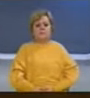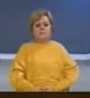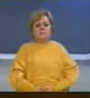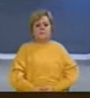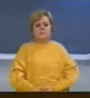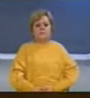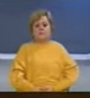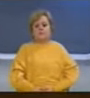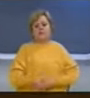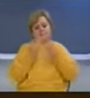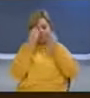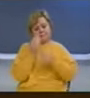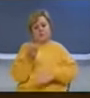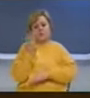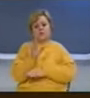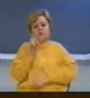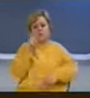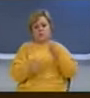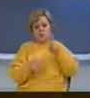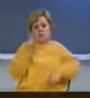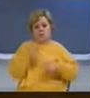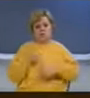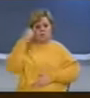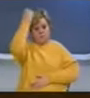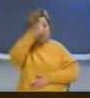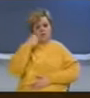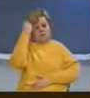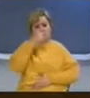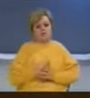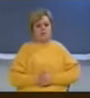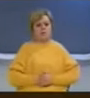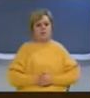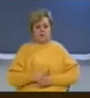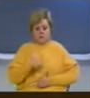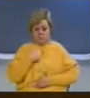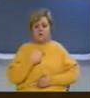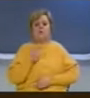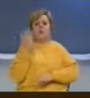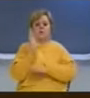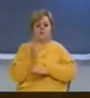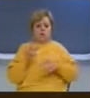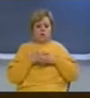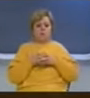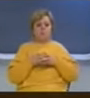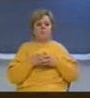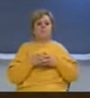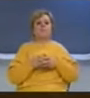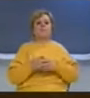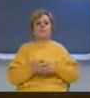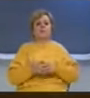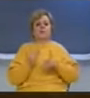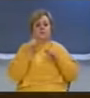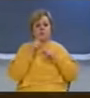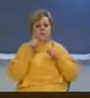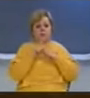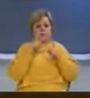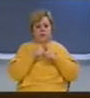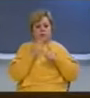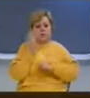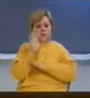Prandaj të nderuar deputet dhe qytetarë të Republikës së Kosovës, edhe unë si deputet i grupit parlamentar të Partisë Demokratike